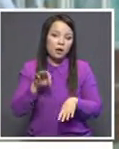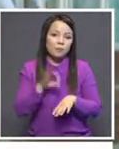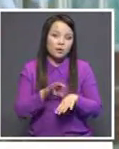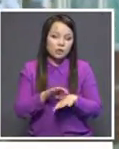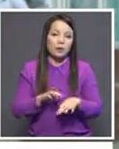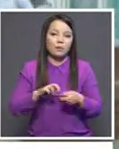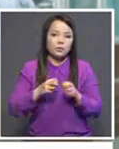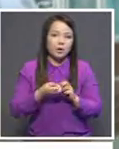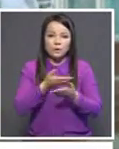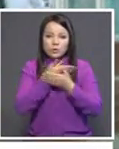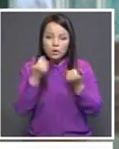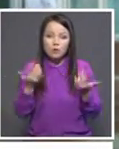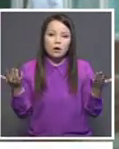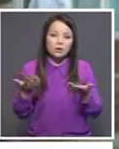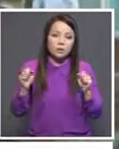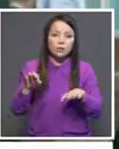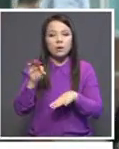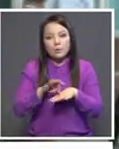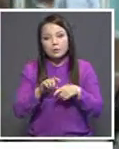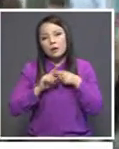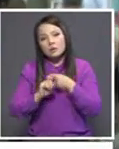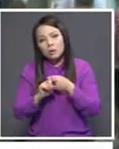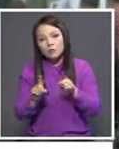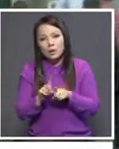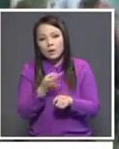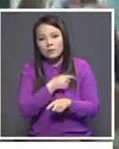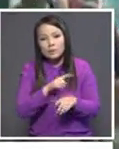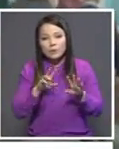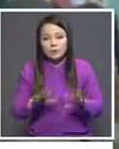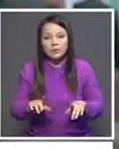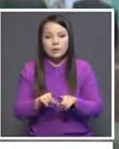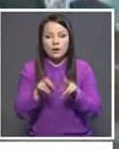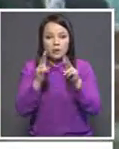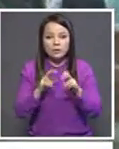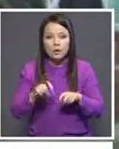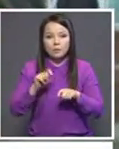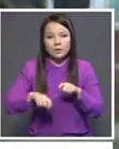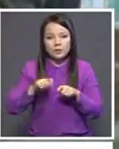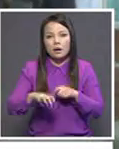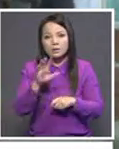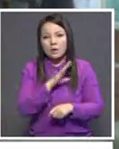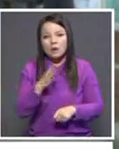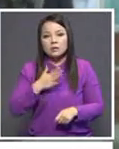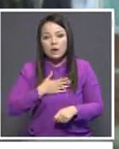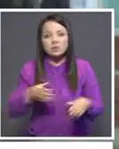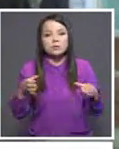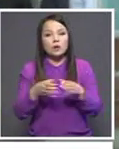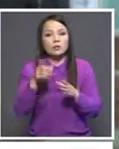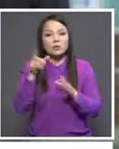қандай аурулар, қандай жағдайда жа инфекциялық больницаны соны көруге барып қайттық. Біз